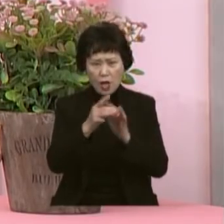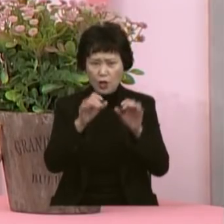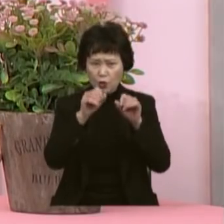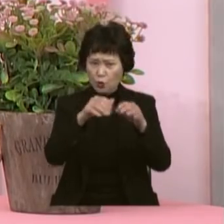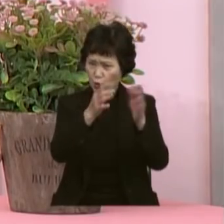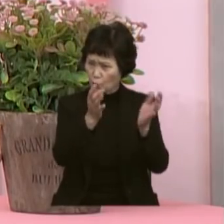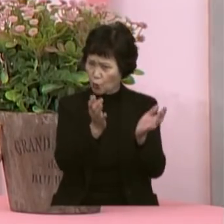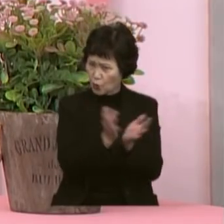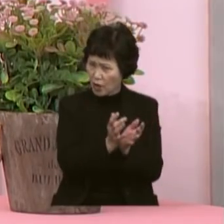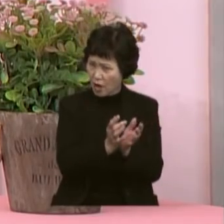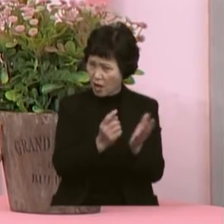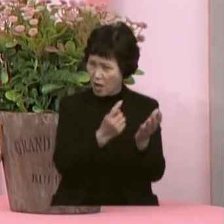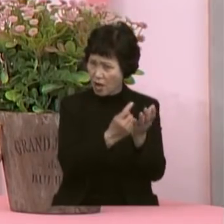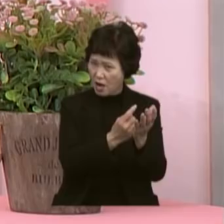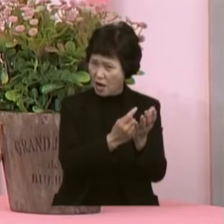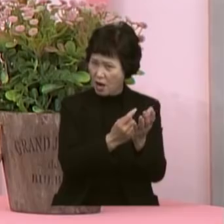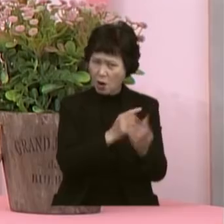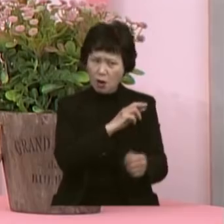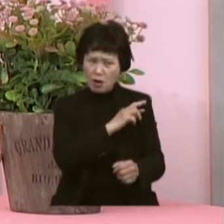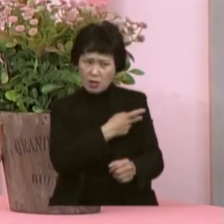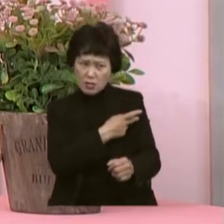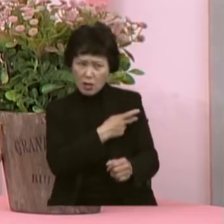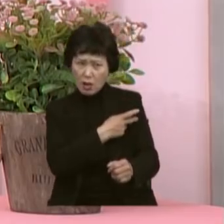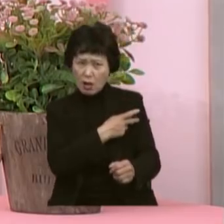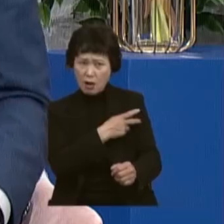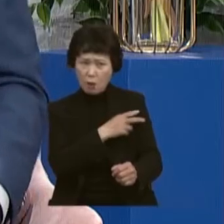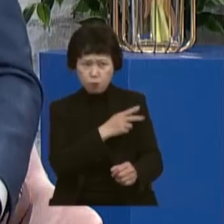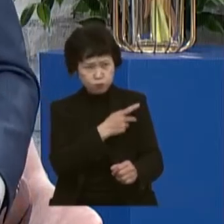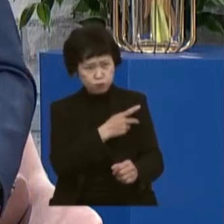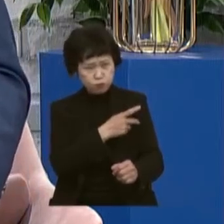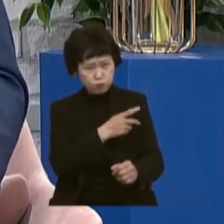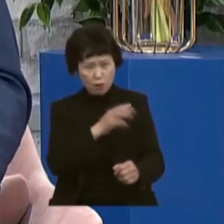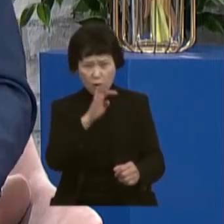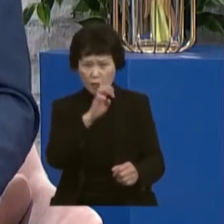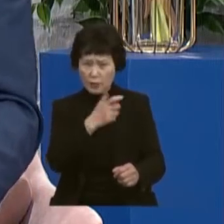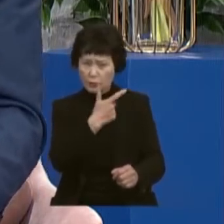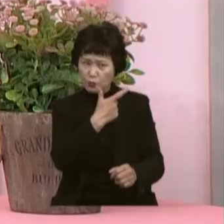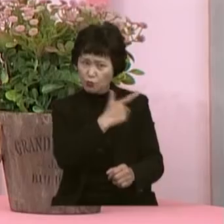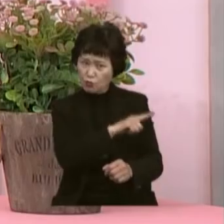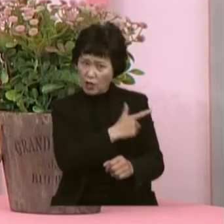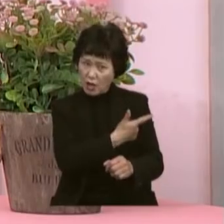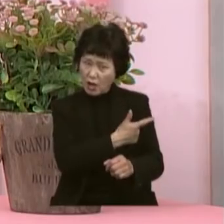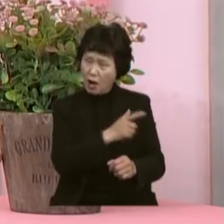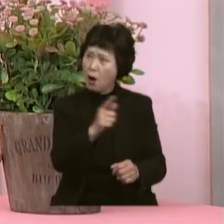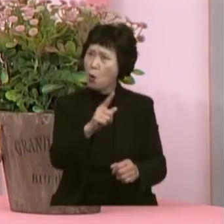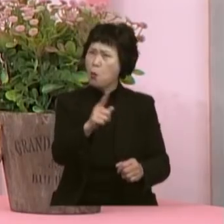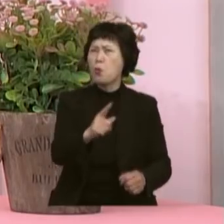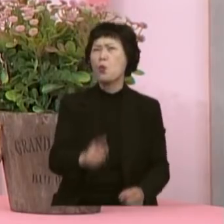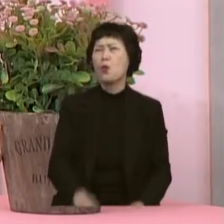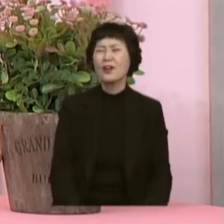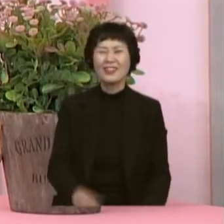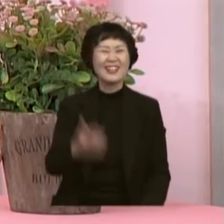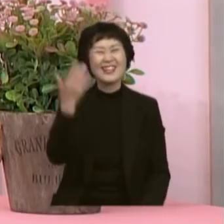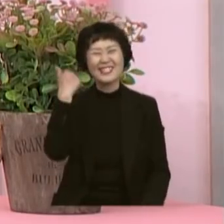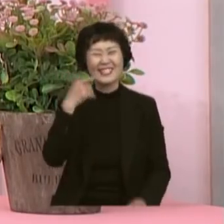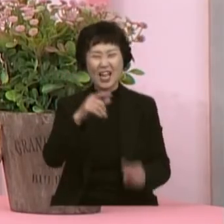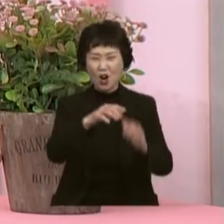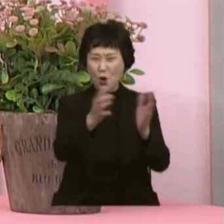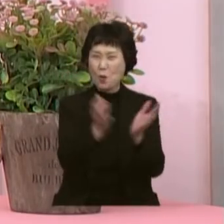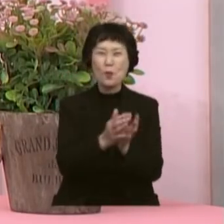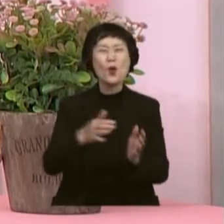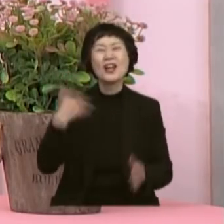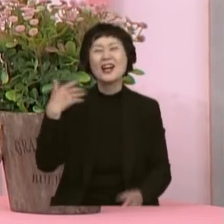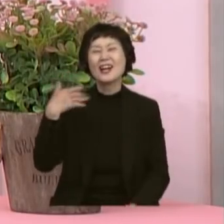꼭 2단 2단도 아니고 한 36단 아니 전도단이니까 그러니까 느낌이 너무 안 좋은 거예요. 모르니까. 모르니까. 아.